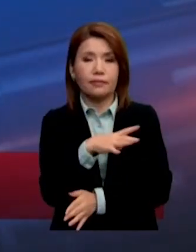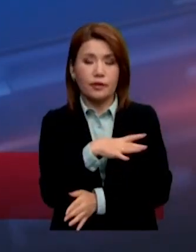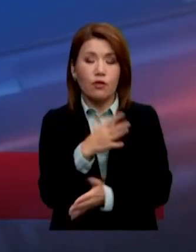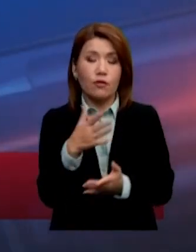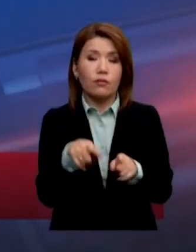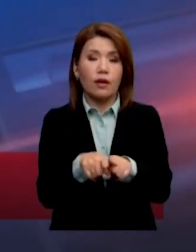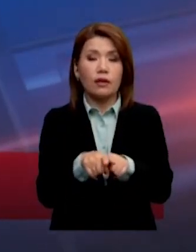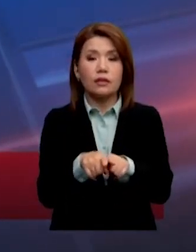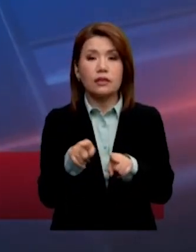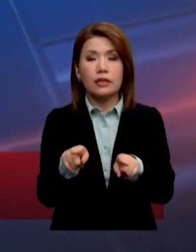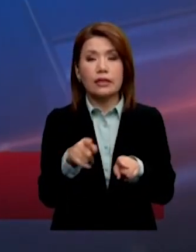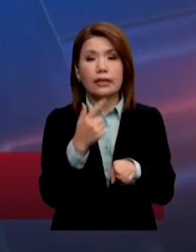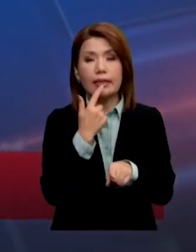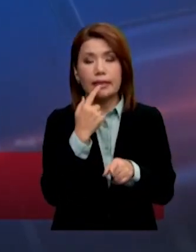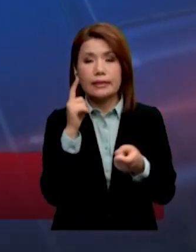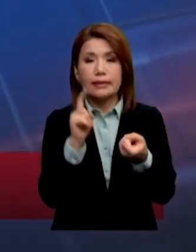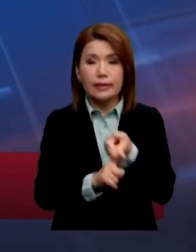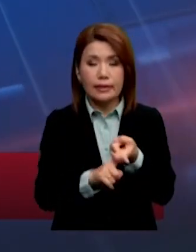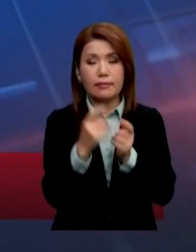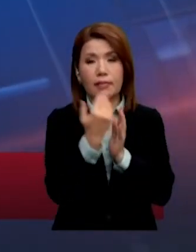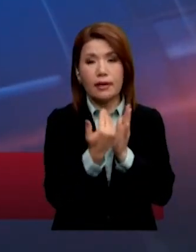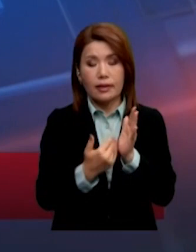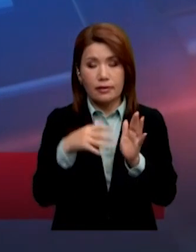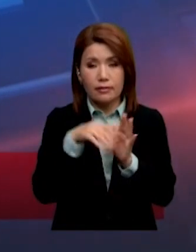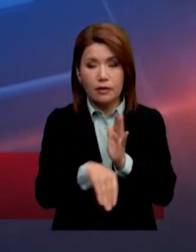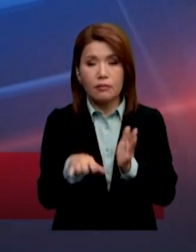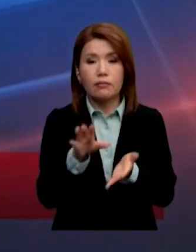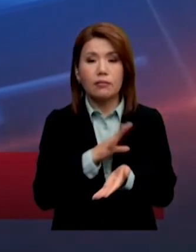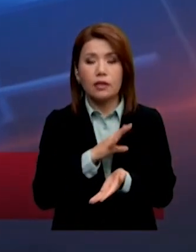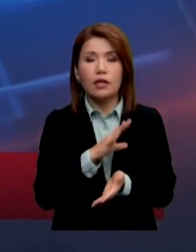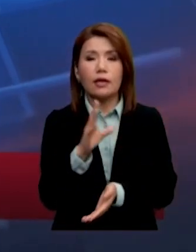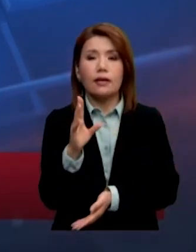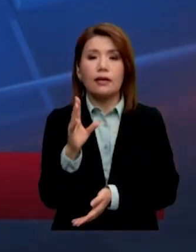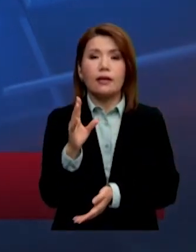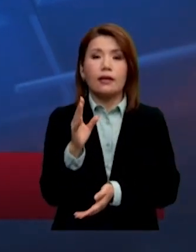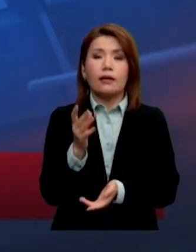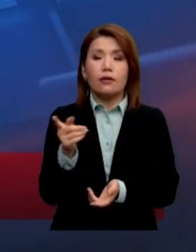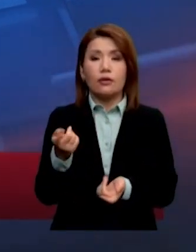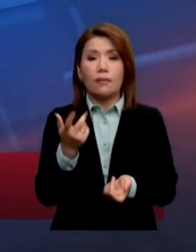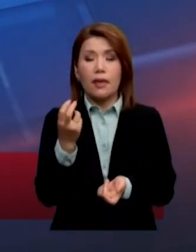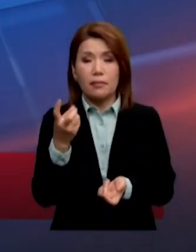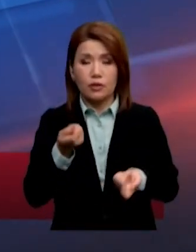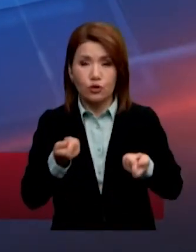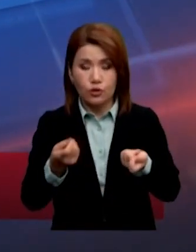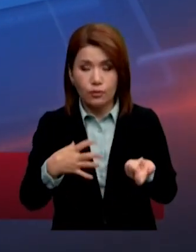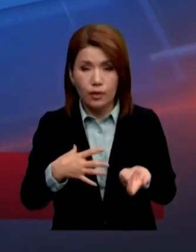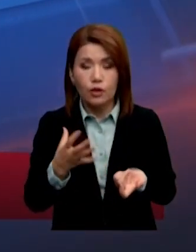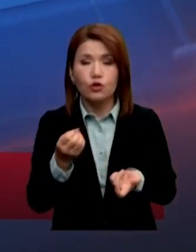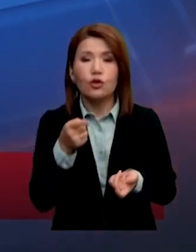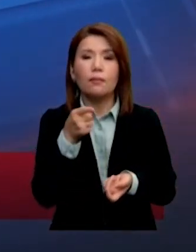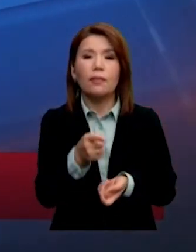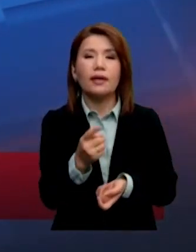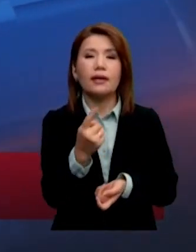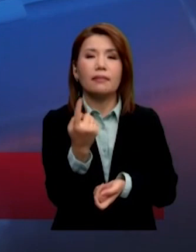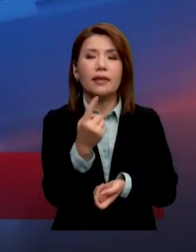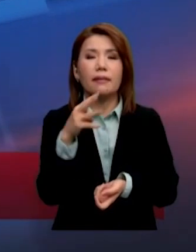бір несі тілге байланысты да бағдарламасы болды марқұм Бейбіт Құсанбекұлының жетін. Жаңағы мен айтып кеткен мың бір мақалдың